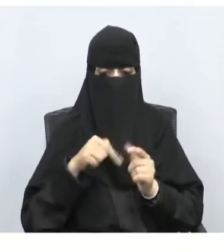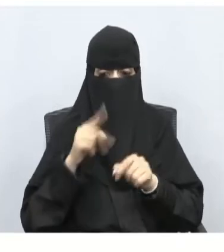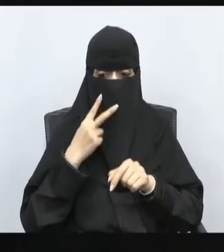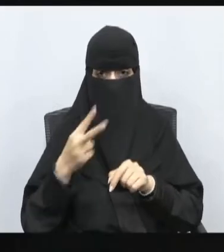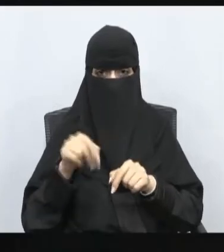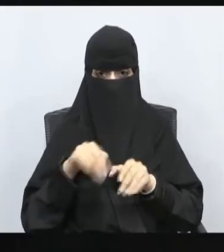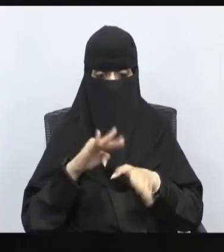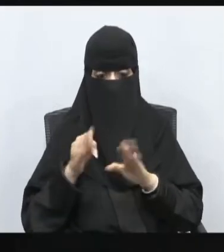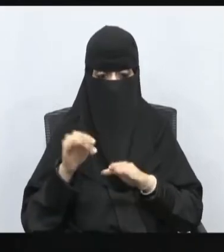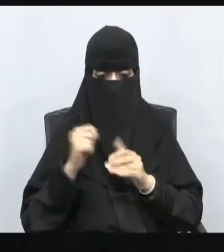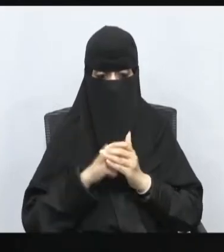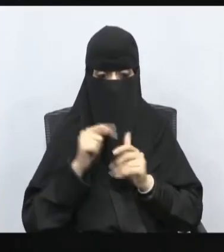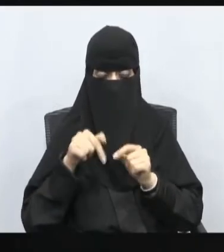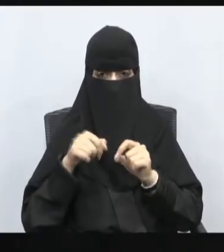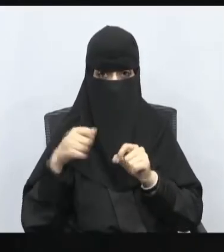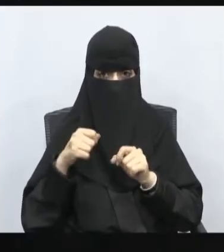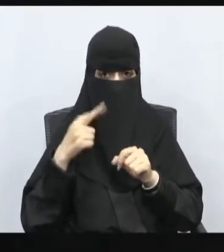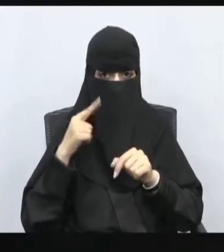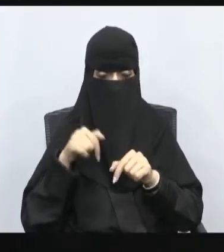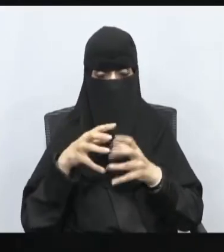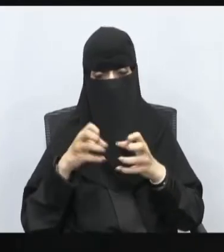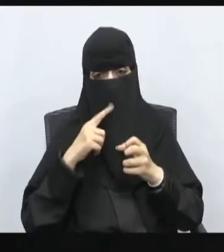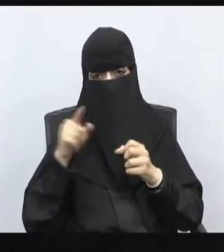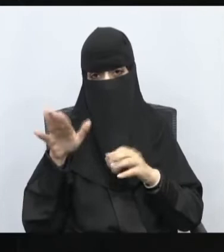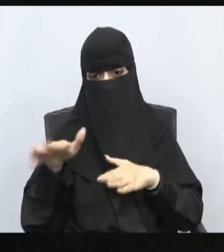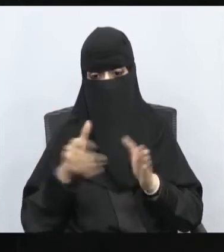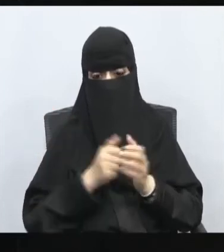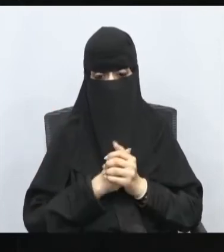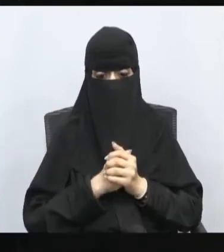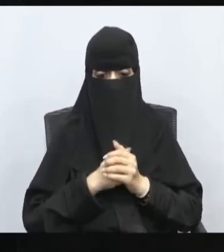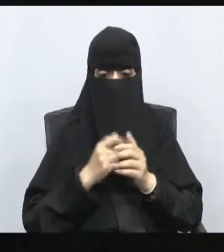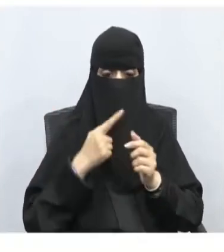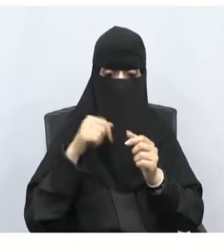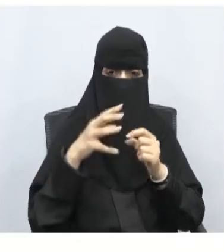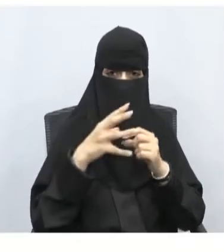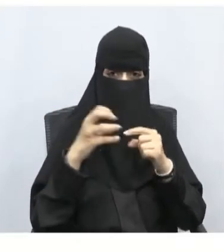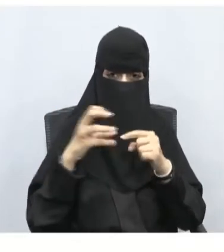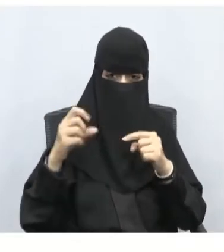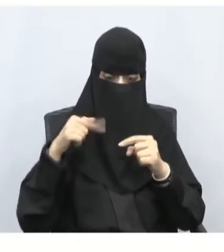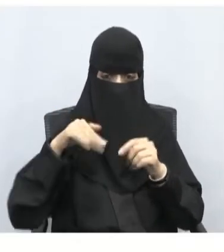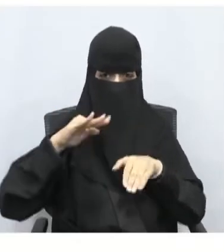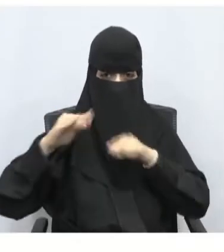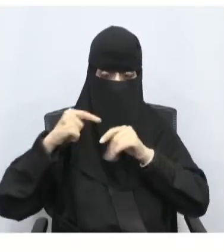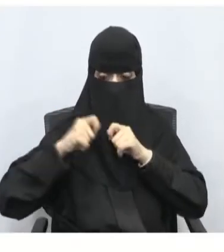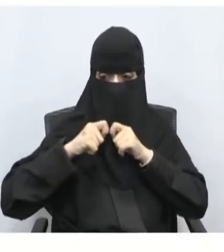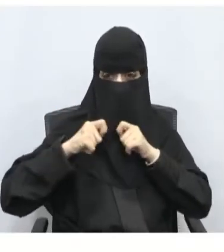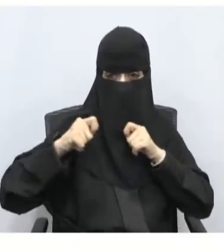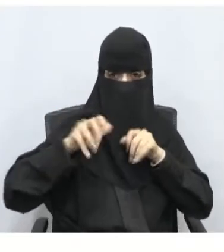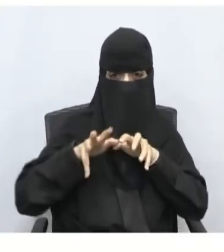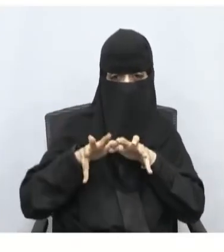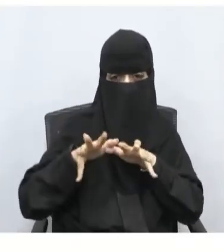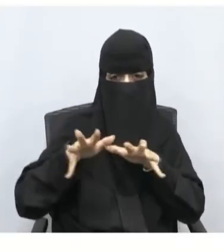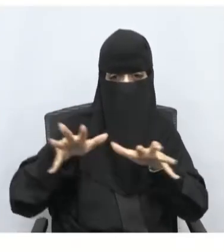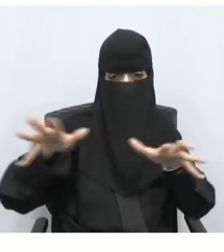شاهدوا هذا الشكل الذي يفسر ما ذكرناه قبل قليل. تتناقص شدة موجات الصوت كلما انتشر